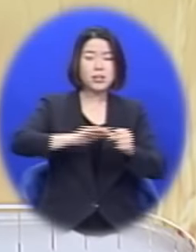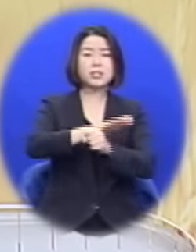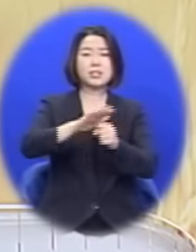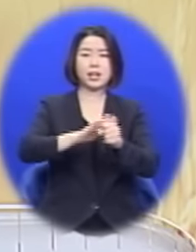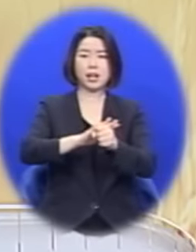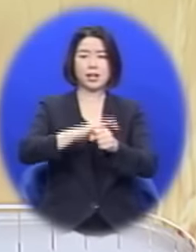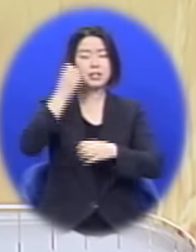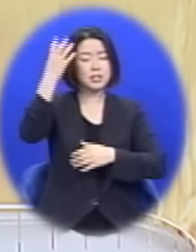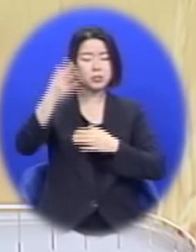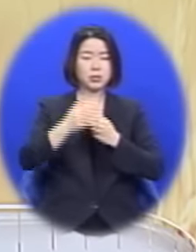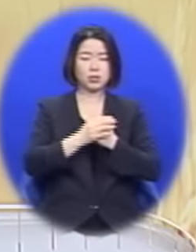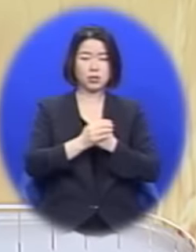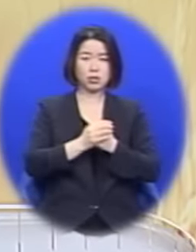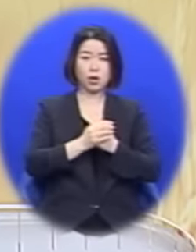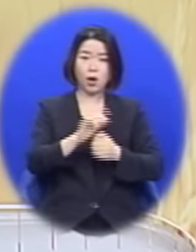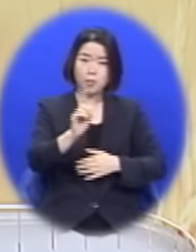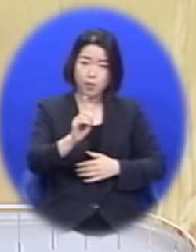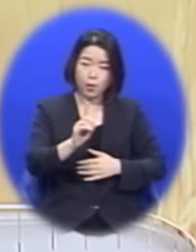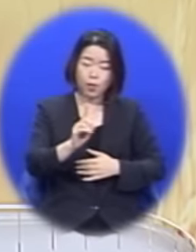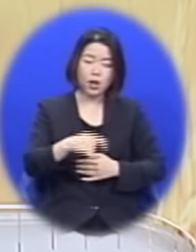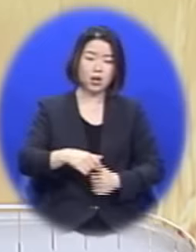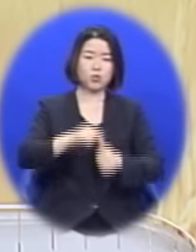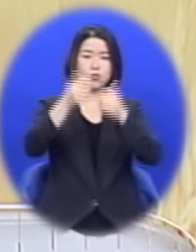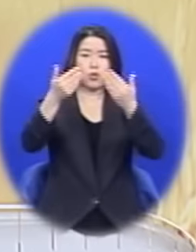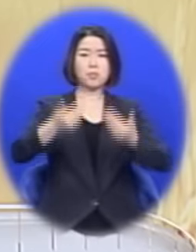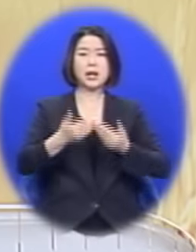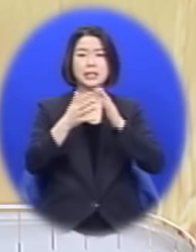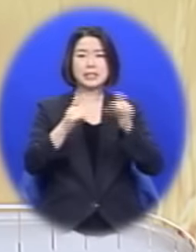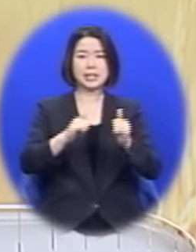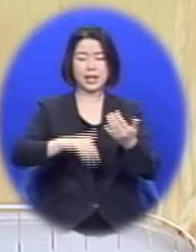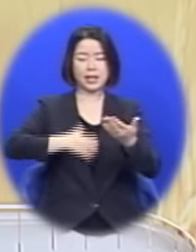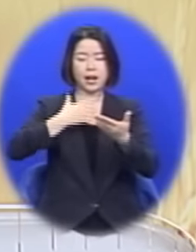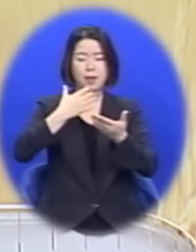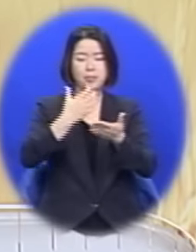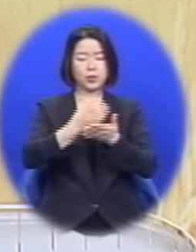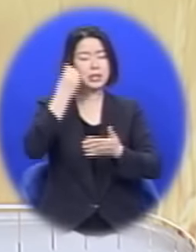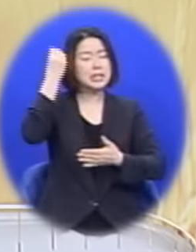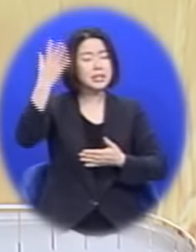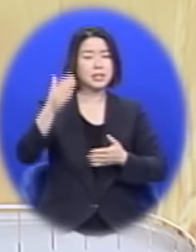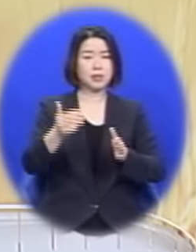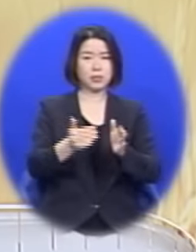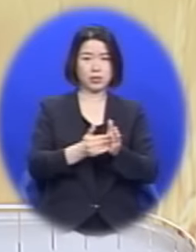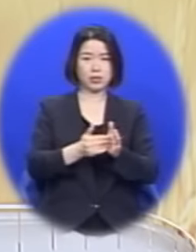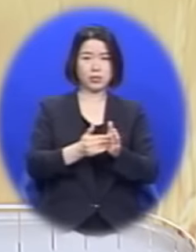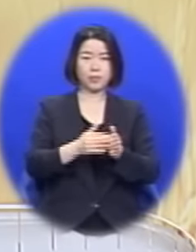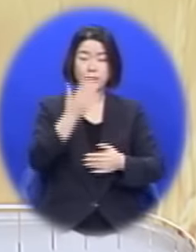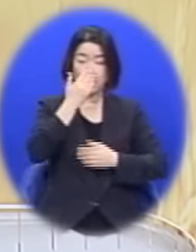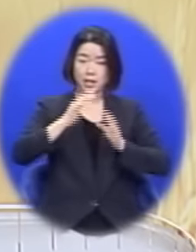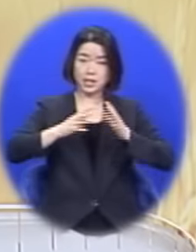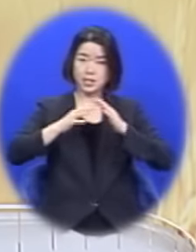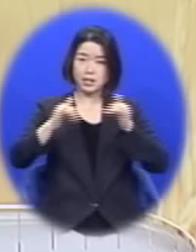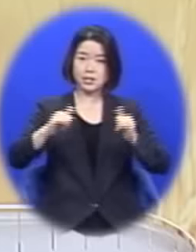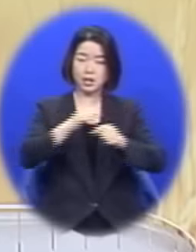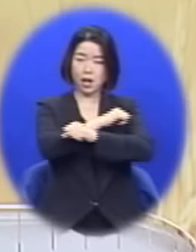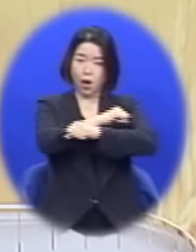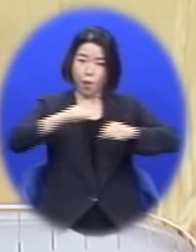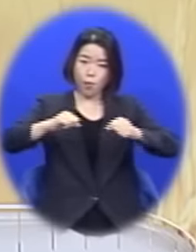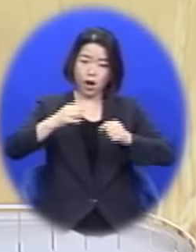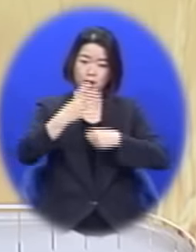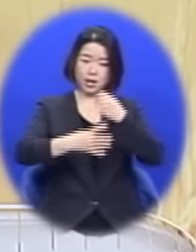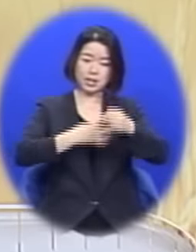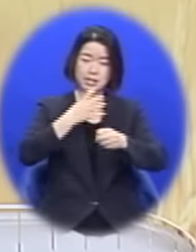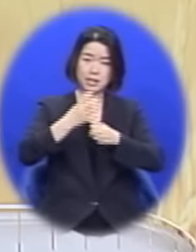첫사랑이 뭡니까? 구원받은 자의 그 감격을 잃어버린 거예요. 이스라엘 백성들이 광야 40년